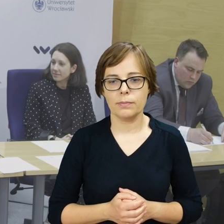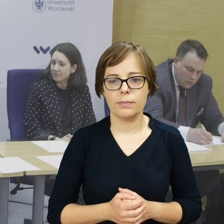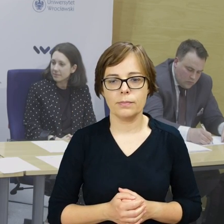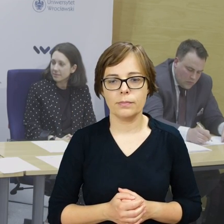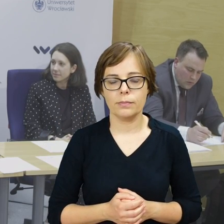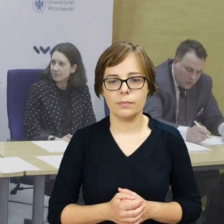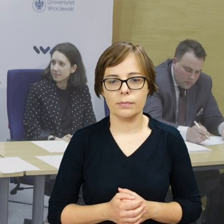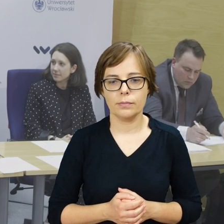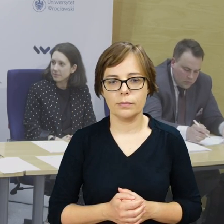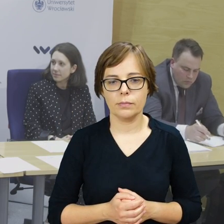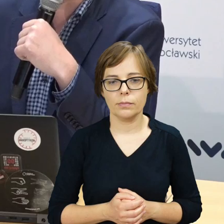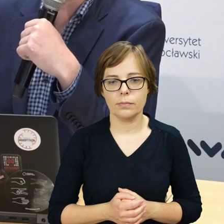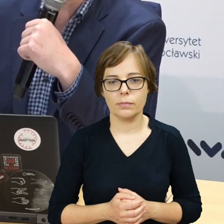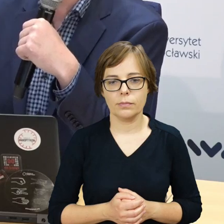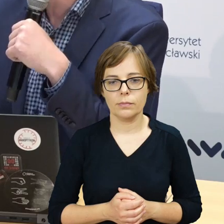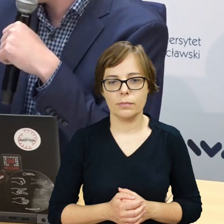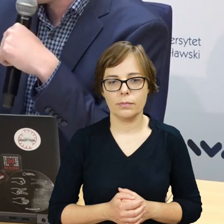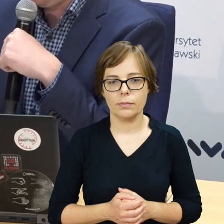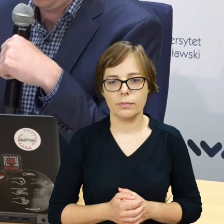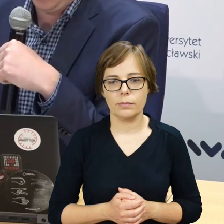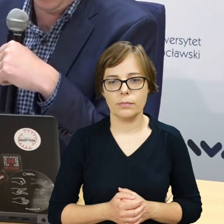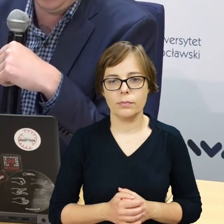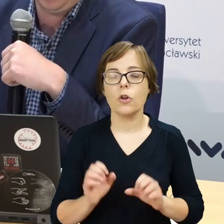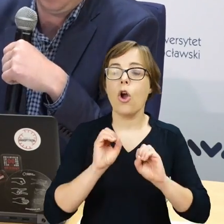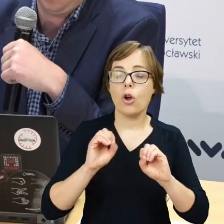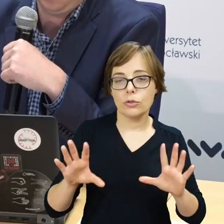Oczywiście wątek prywatności osób